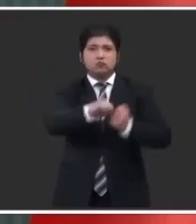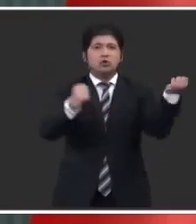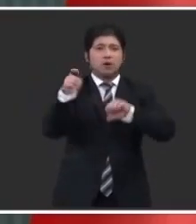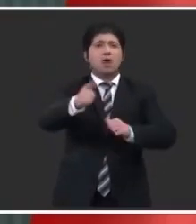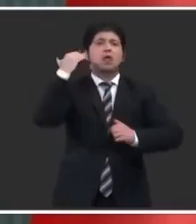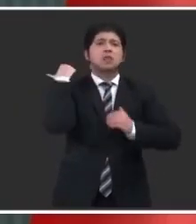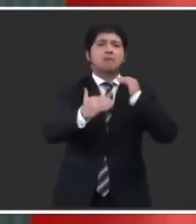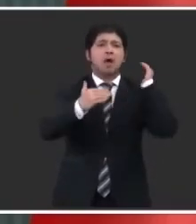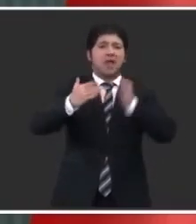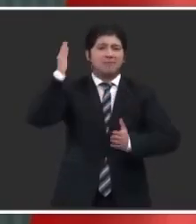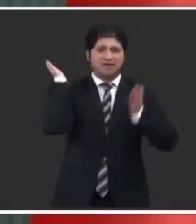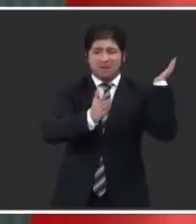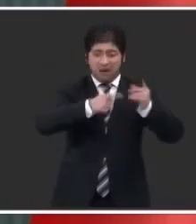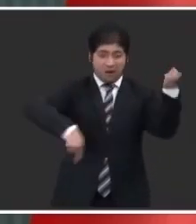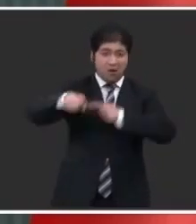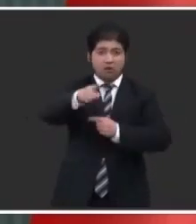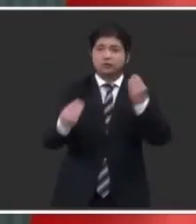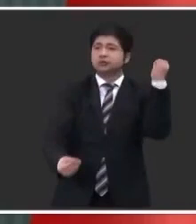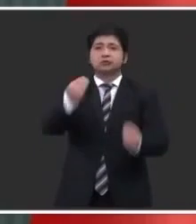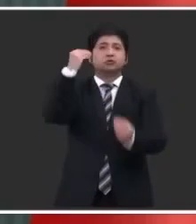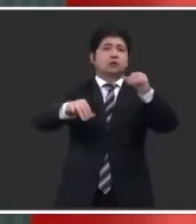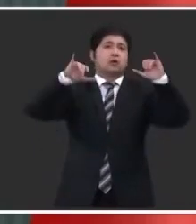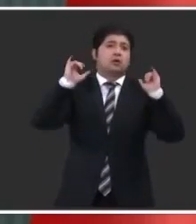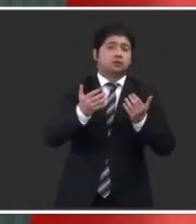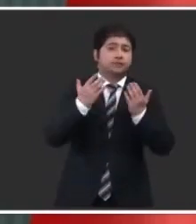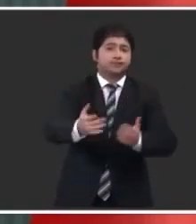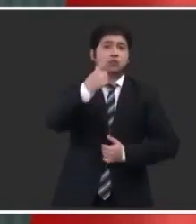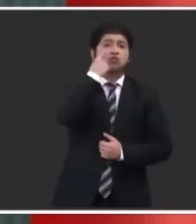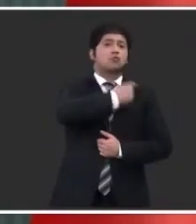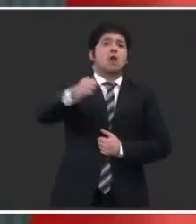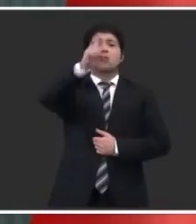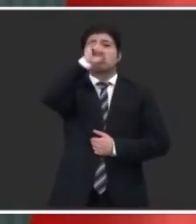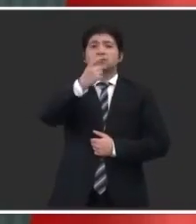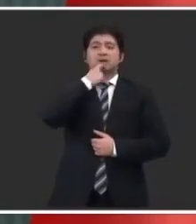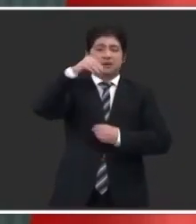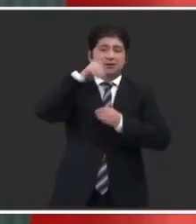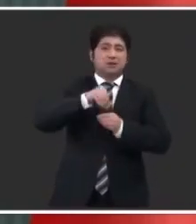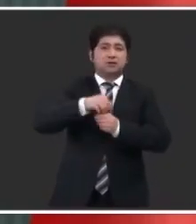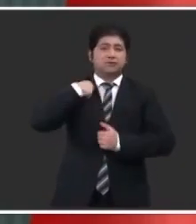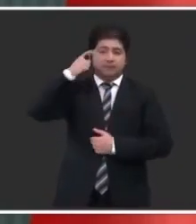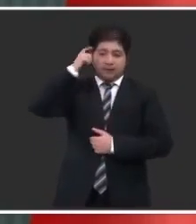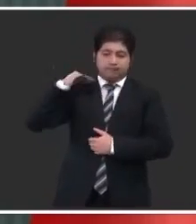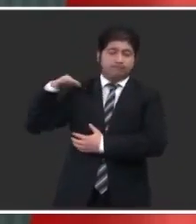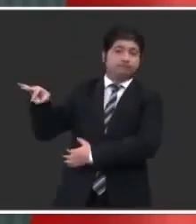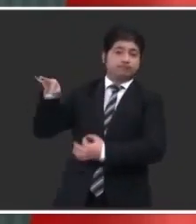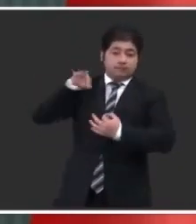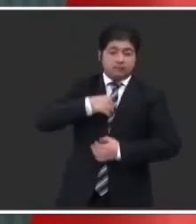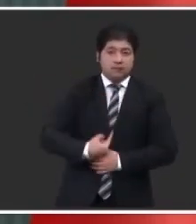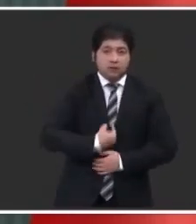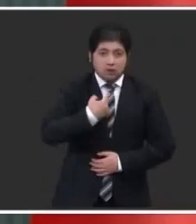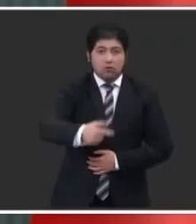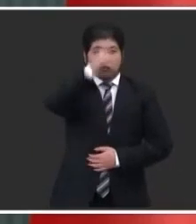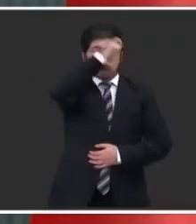darbe engeli ile karşılaşmıştır Cumhuriyetimizin 100 yılından aldığımız ilhamla ülkemizi